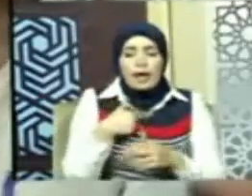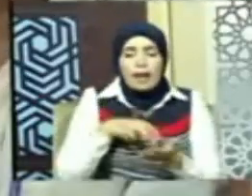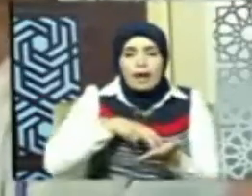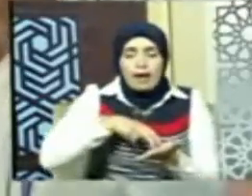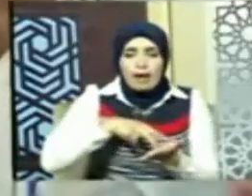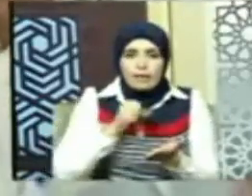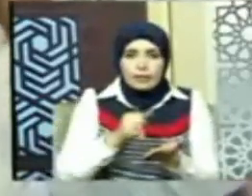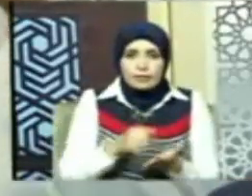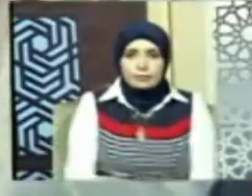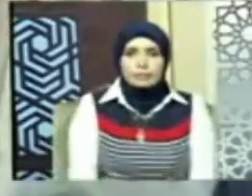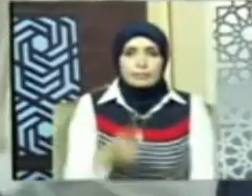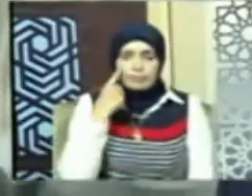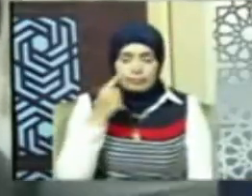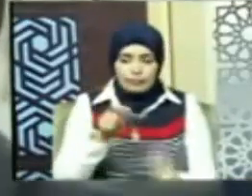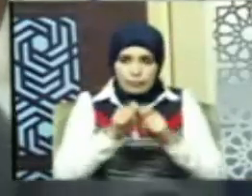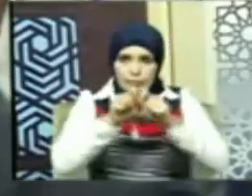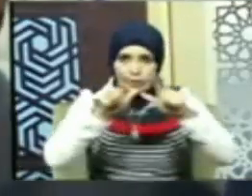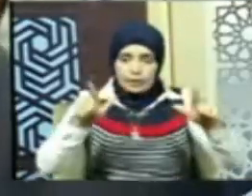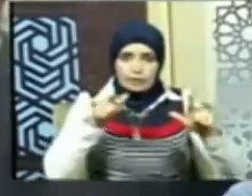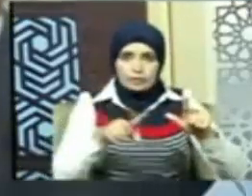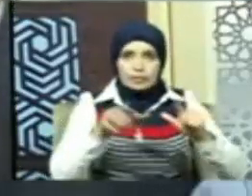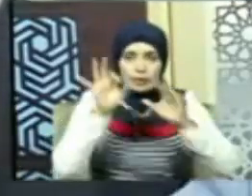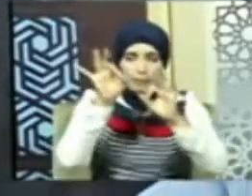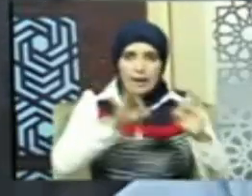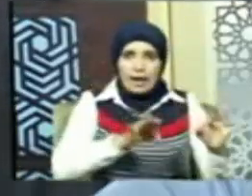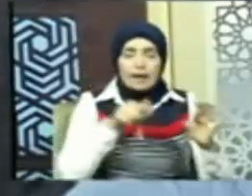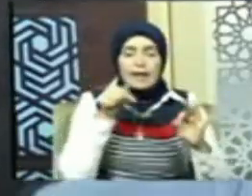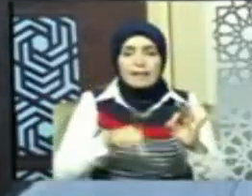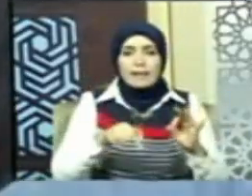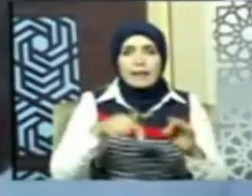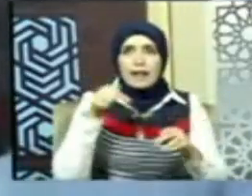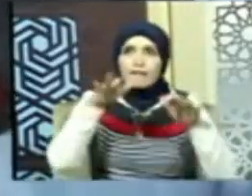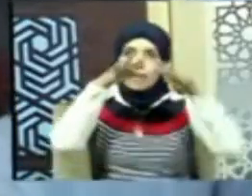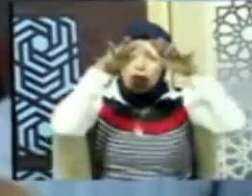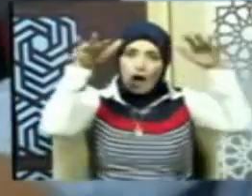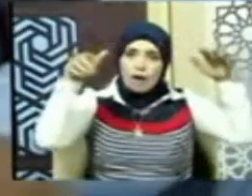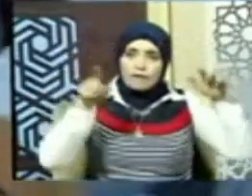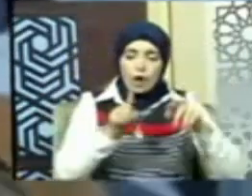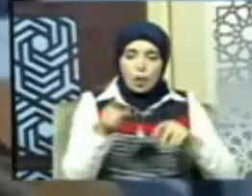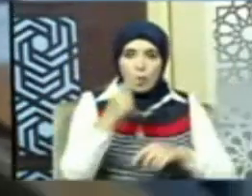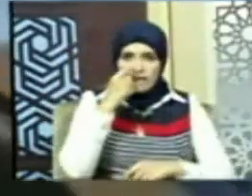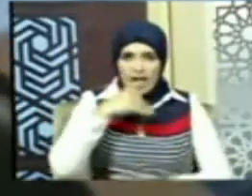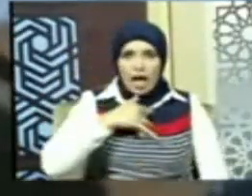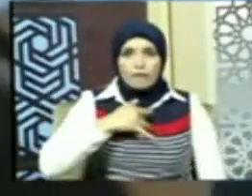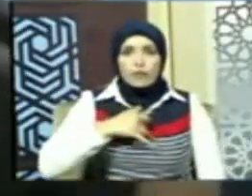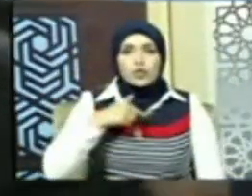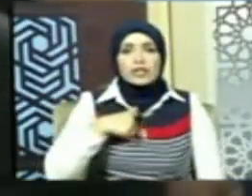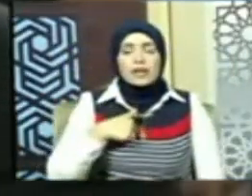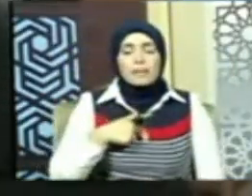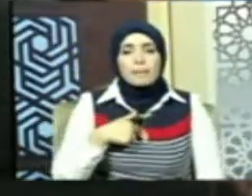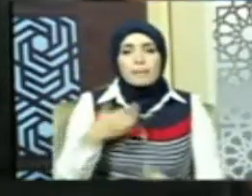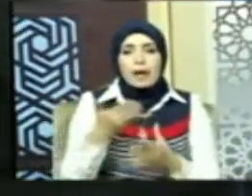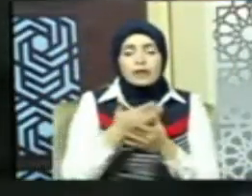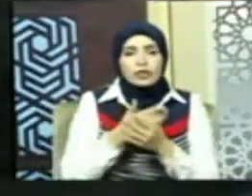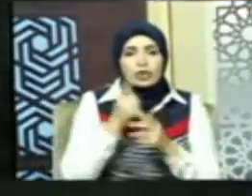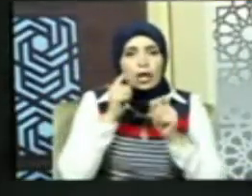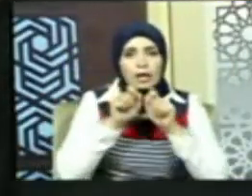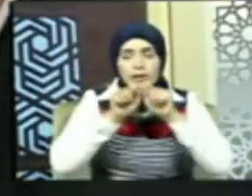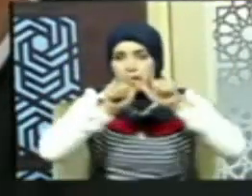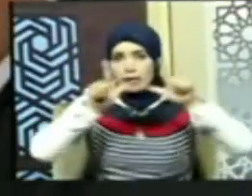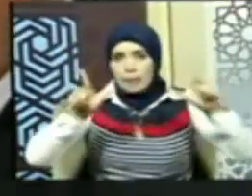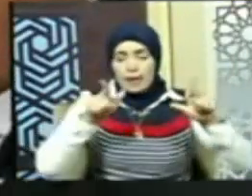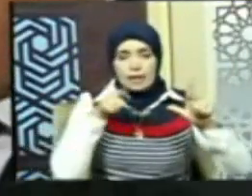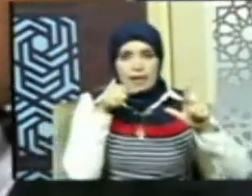سنريهم آياتنا في الآفاق وفي أنفسهم حتى يتبين